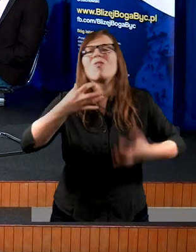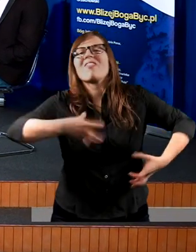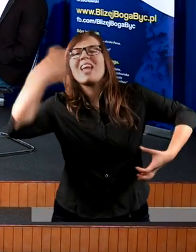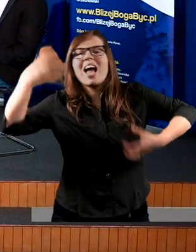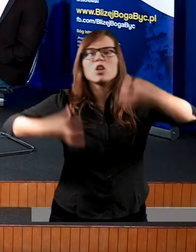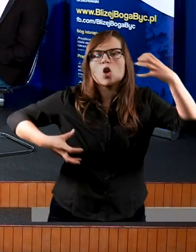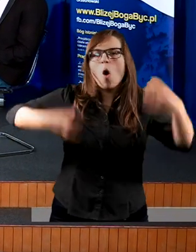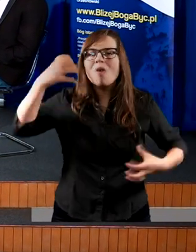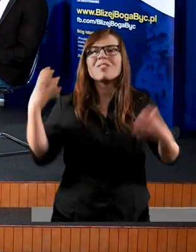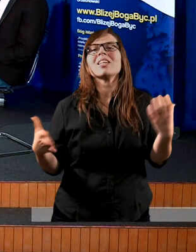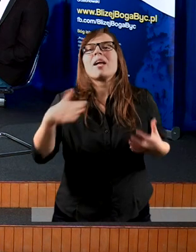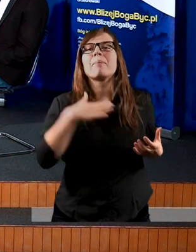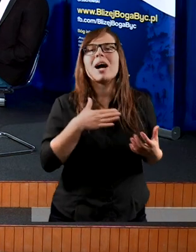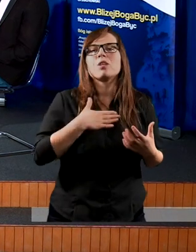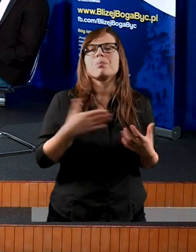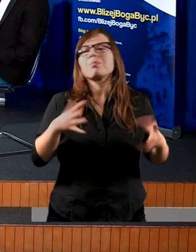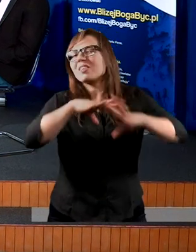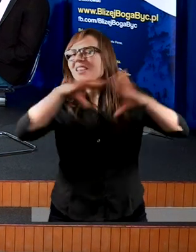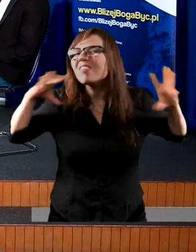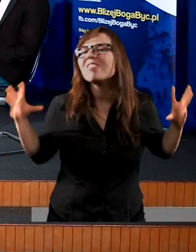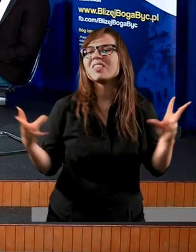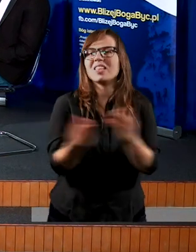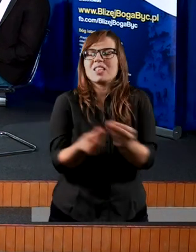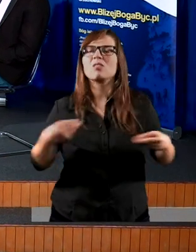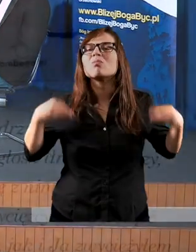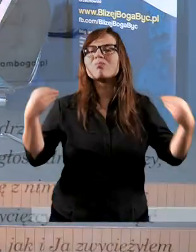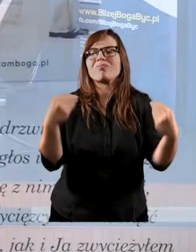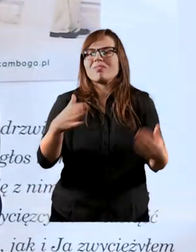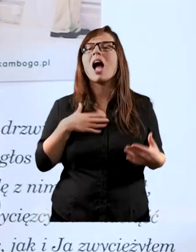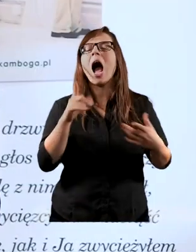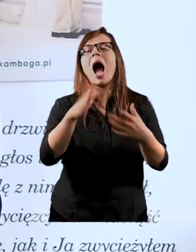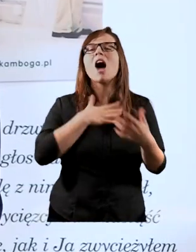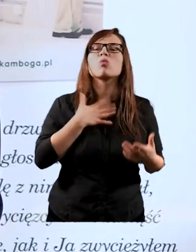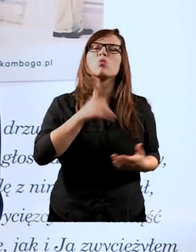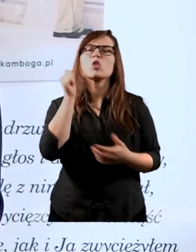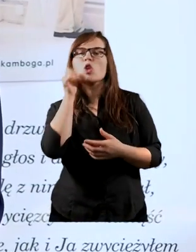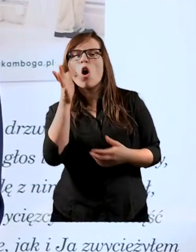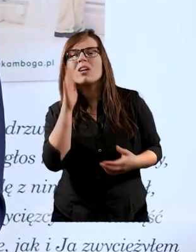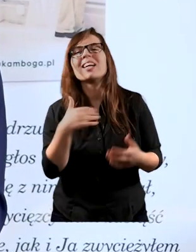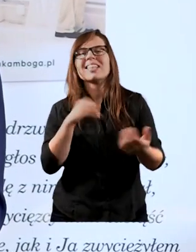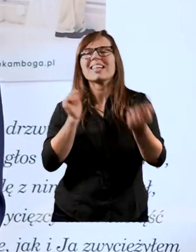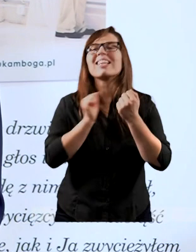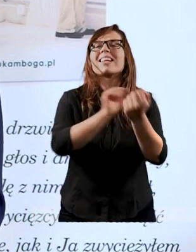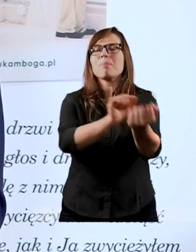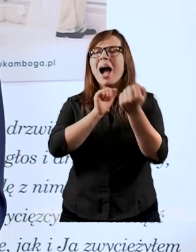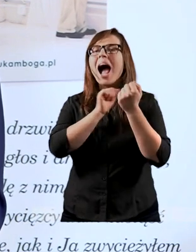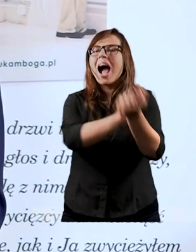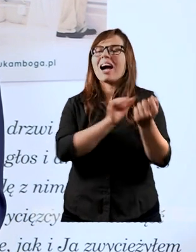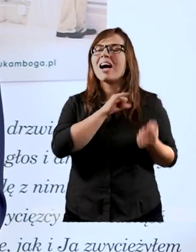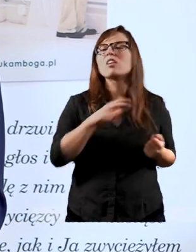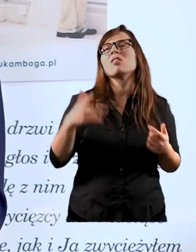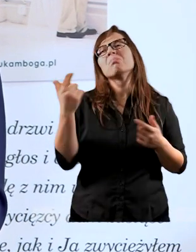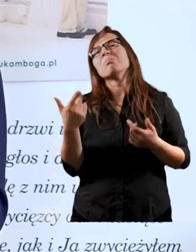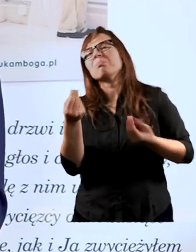wieżowce, mają wszystko, a człowiek się zmaga z codziennością, gdzie by tutaj pojechać